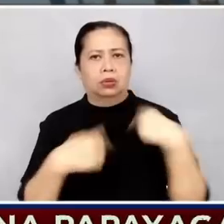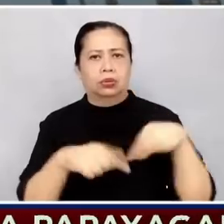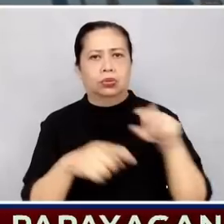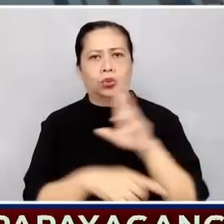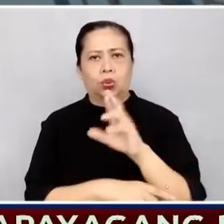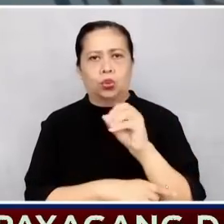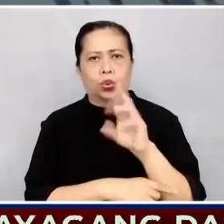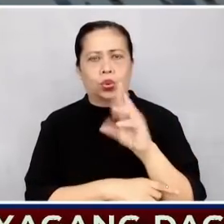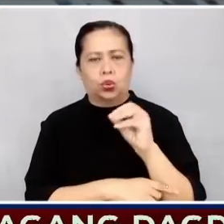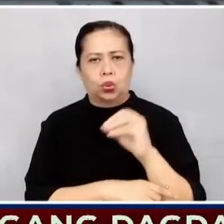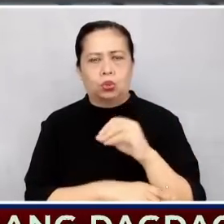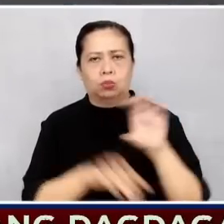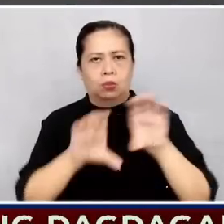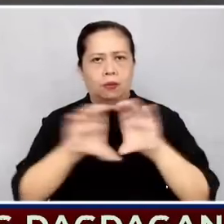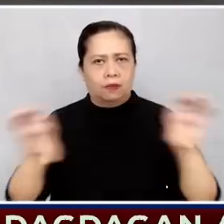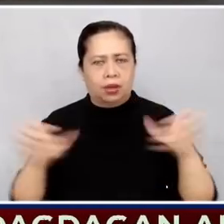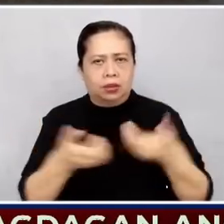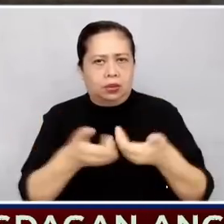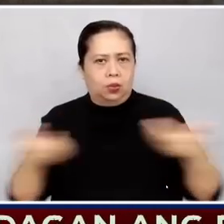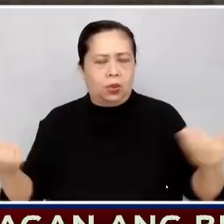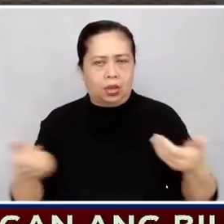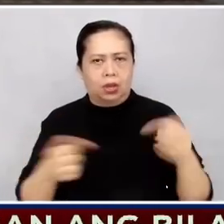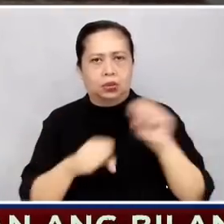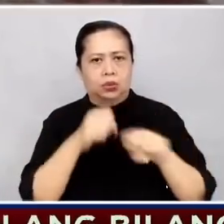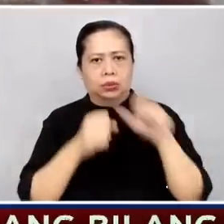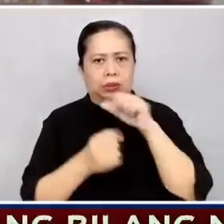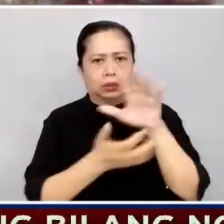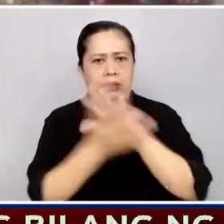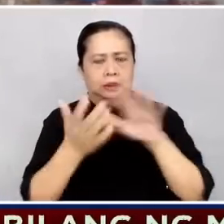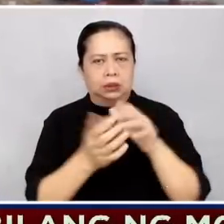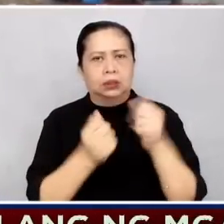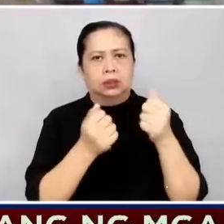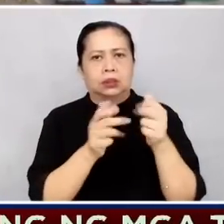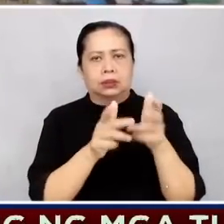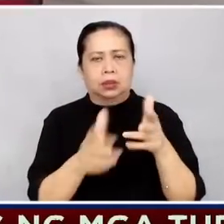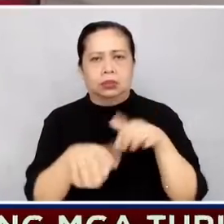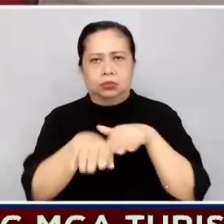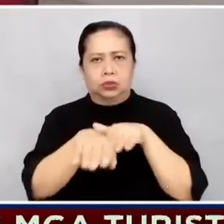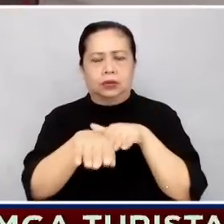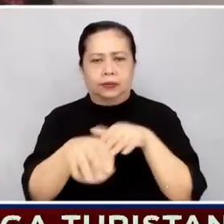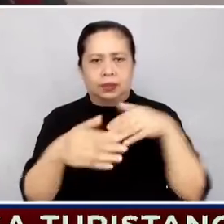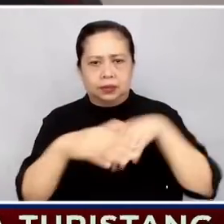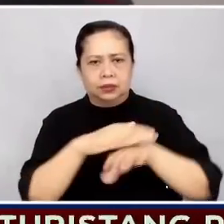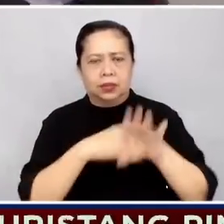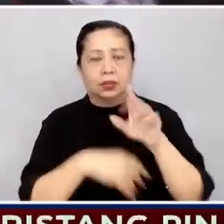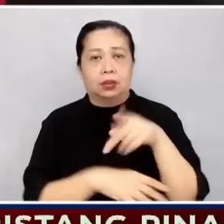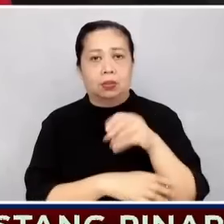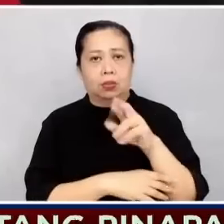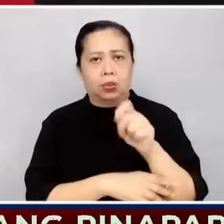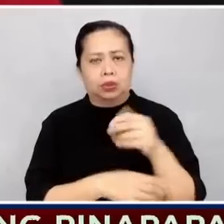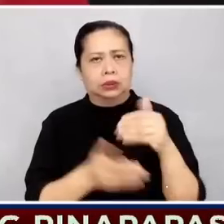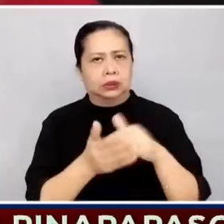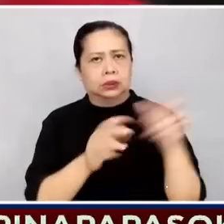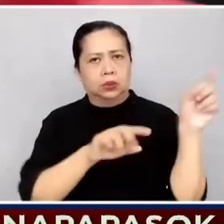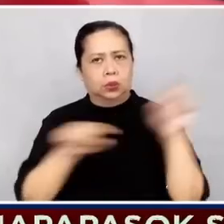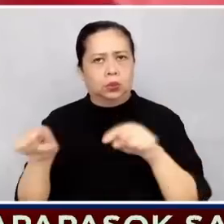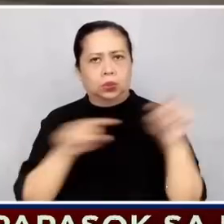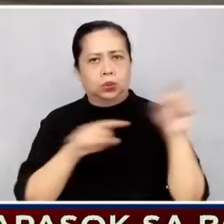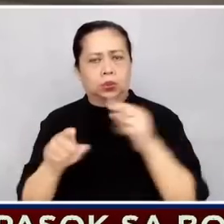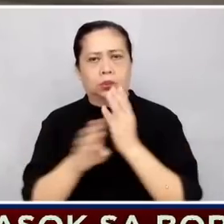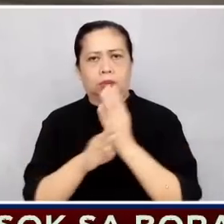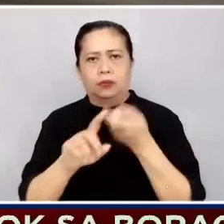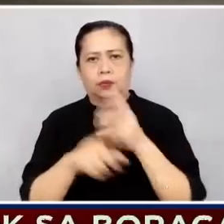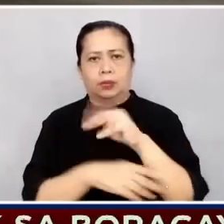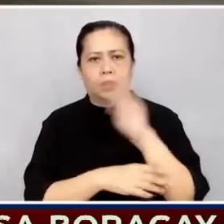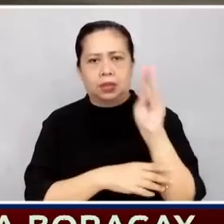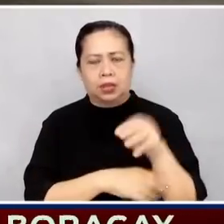van, nakahiwalay ang pila para hindi magdulot ng traffic papasok sa port. Sunod-sunod din ang dating ng mga bus mula Maynila